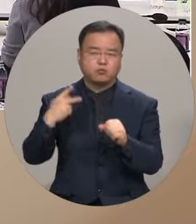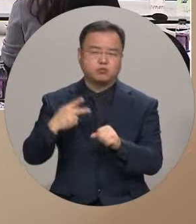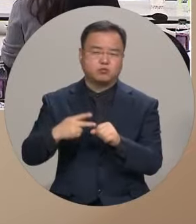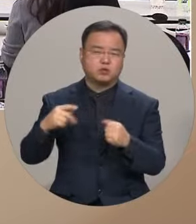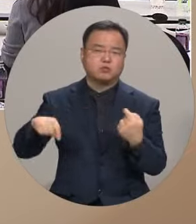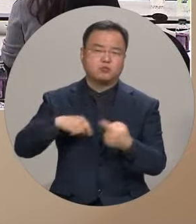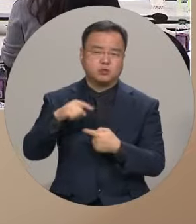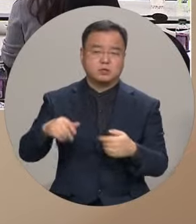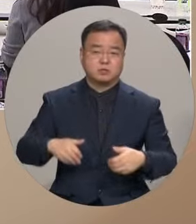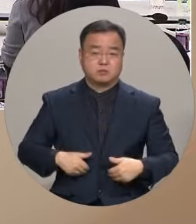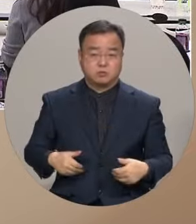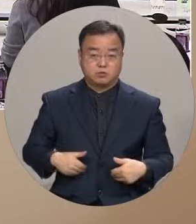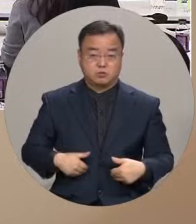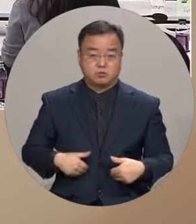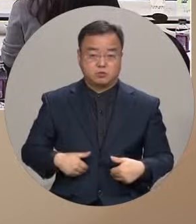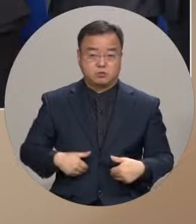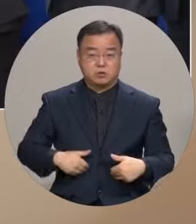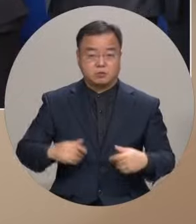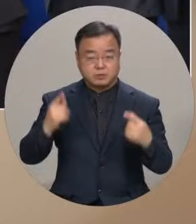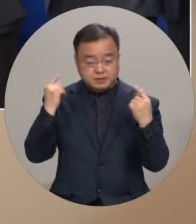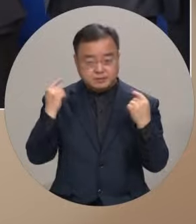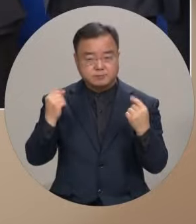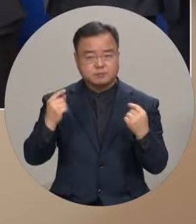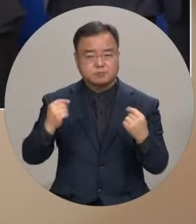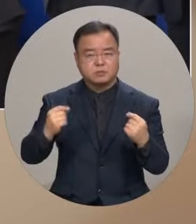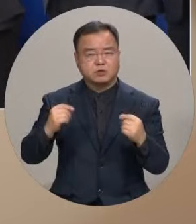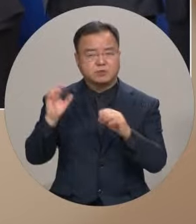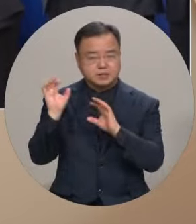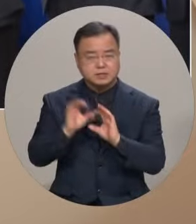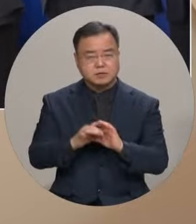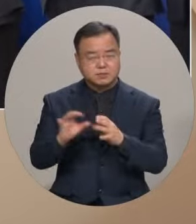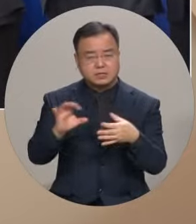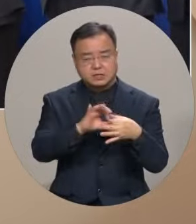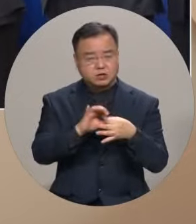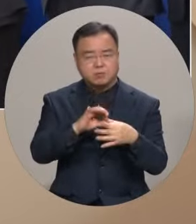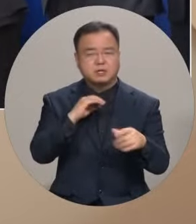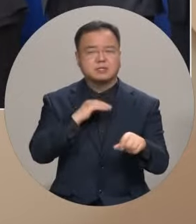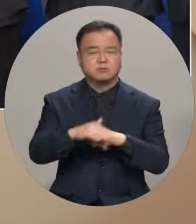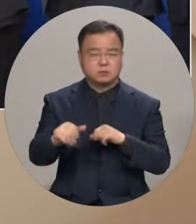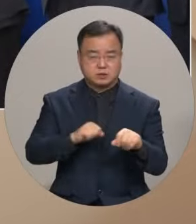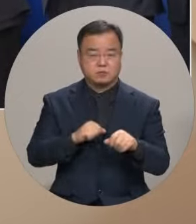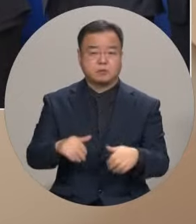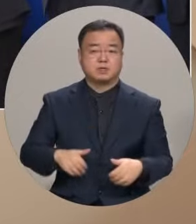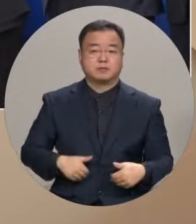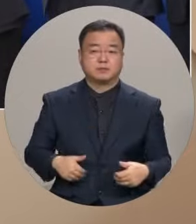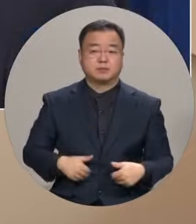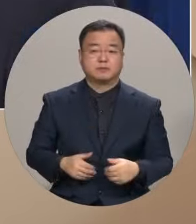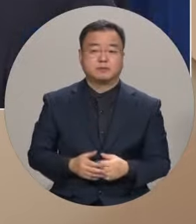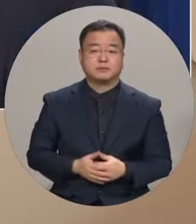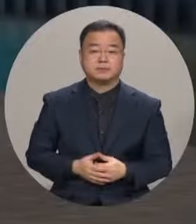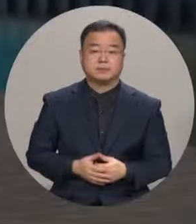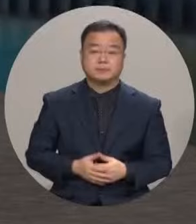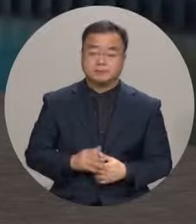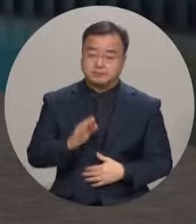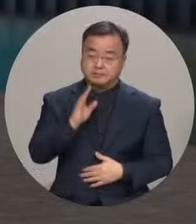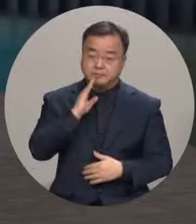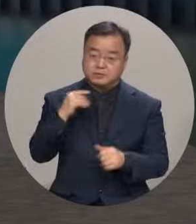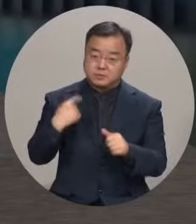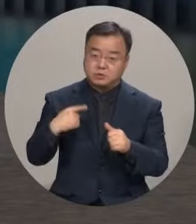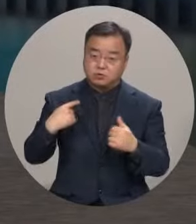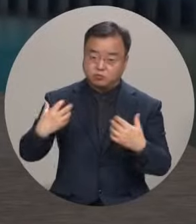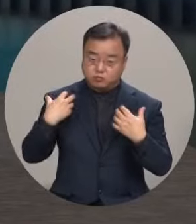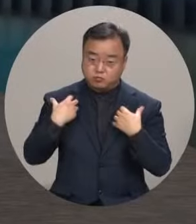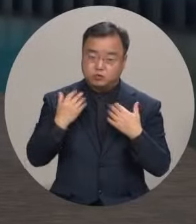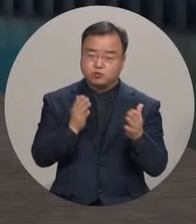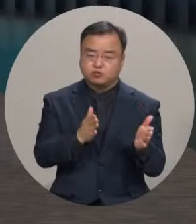짜여졌으며 좋겠고 지속적이고 또 연 연계성 있게 이루어졌으면 좋겠습니다네 교육부도 뭐 여러 가지